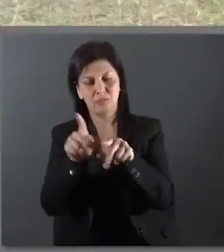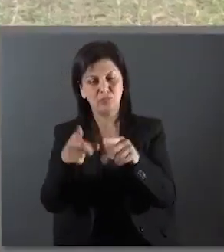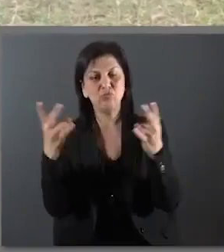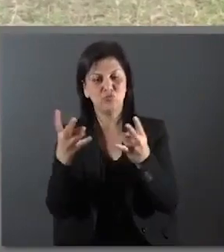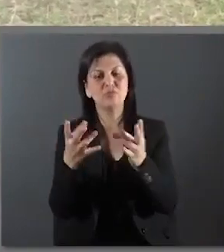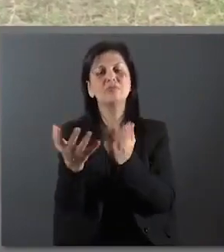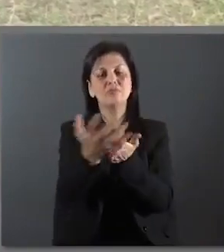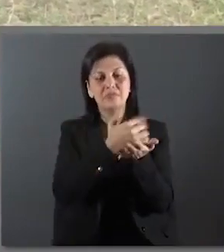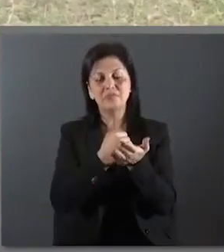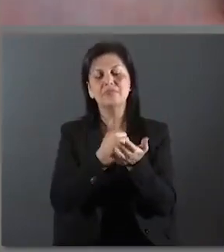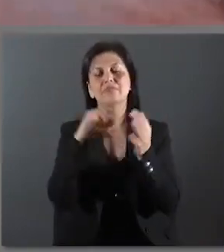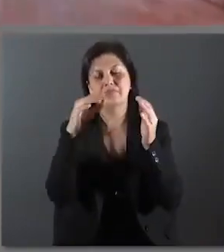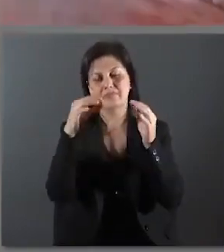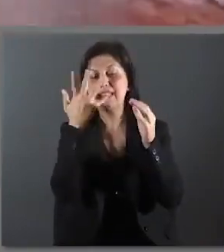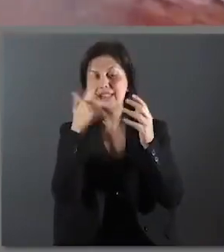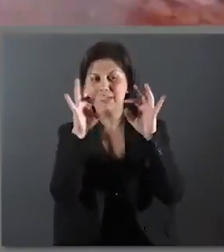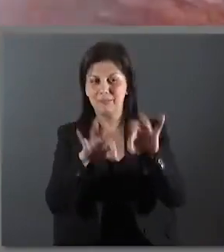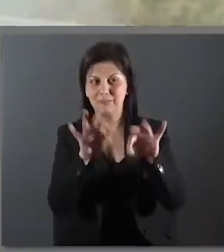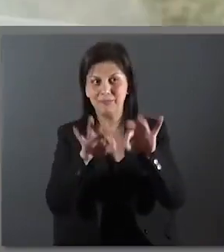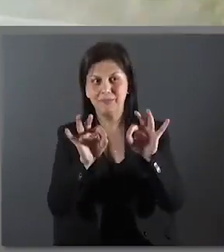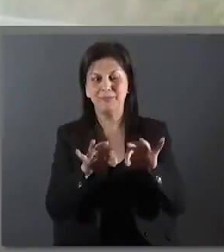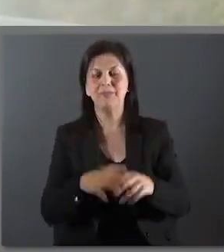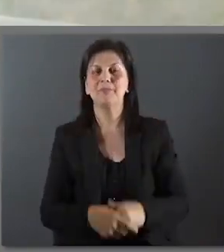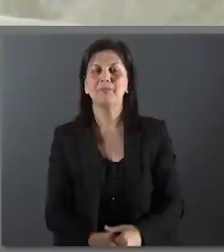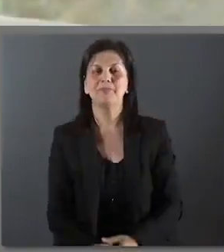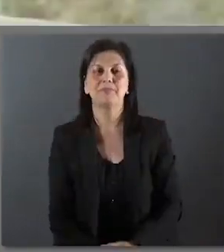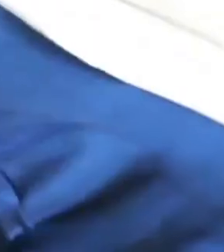isə ancaq solduqdan sonra istifadə etmək olardı.